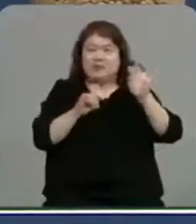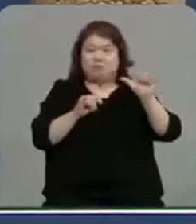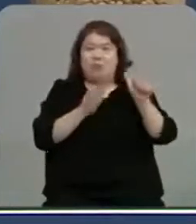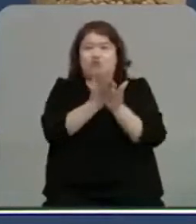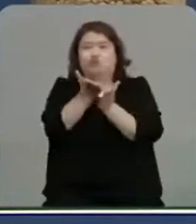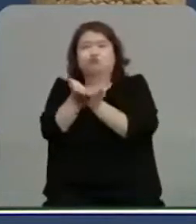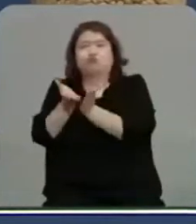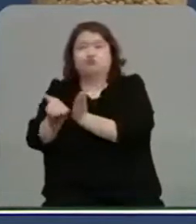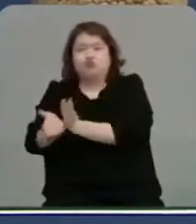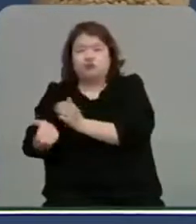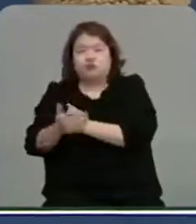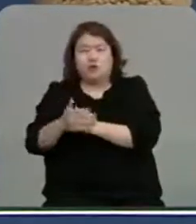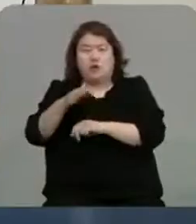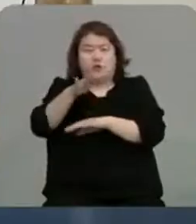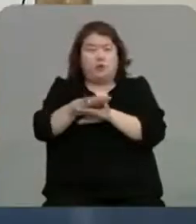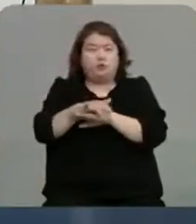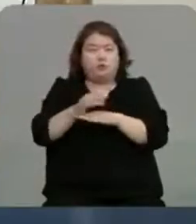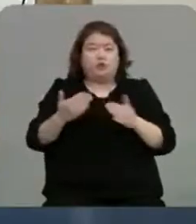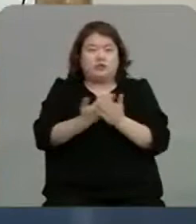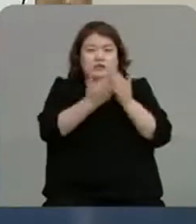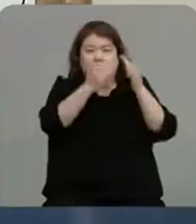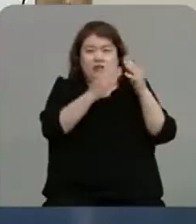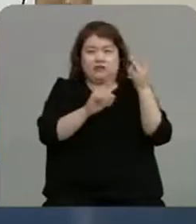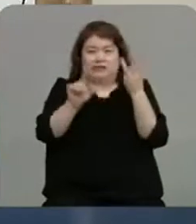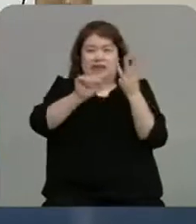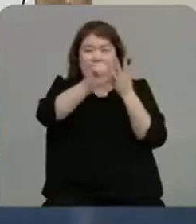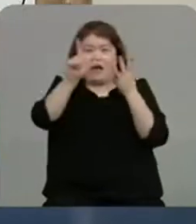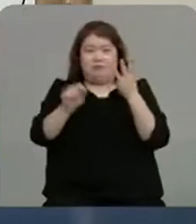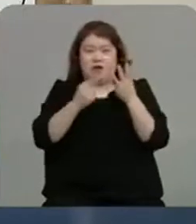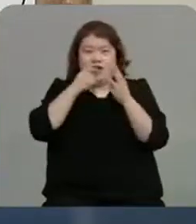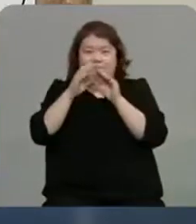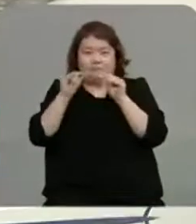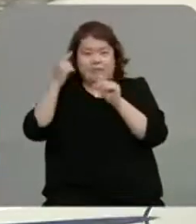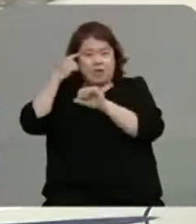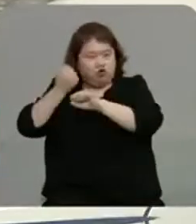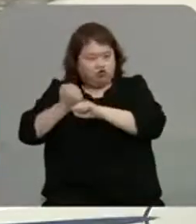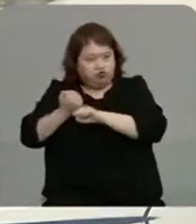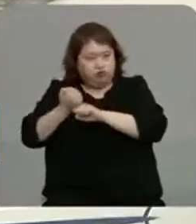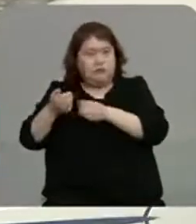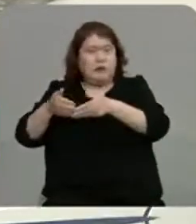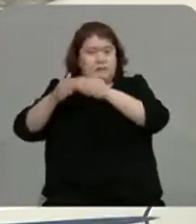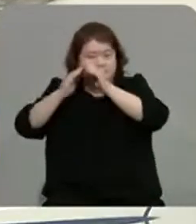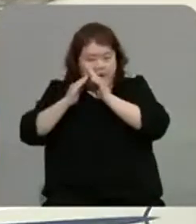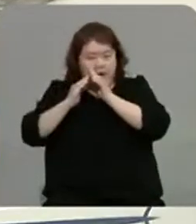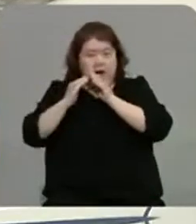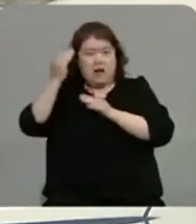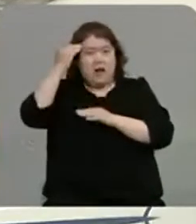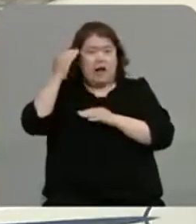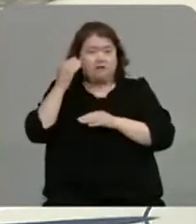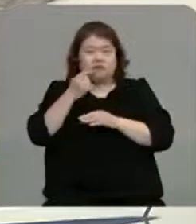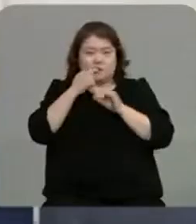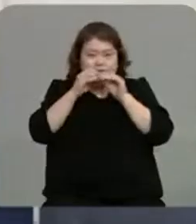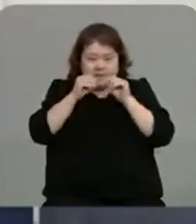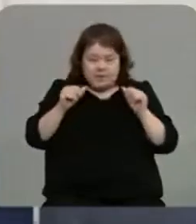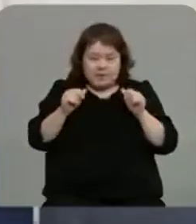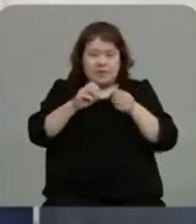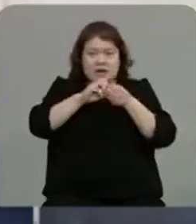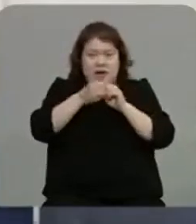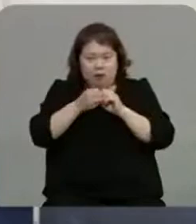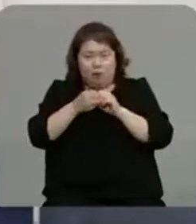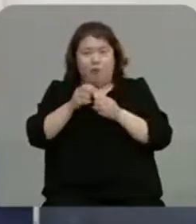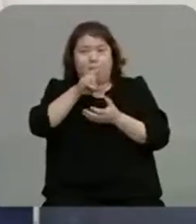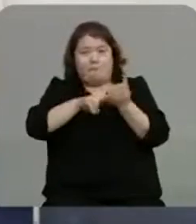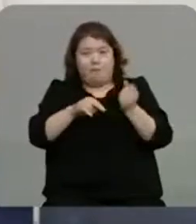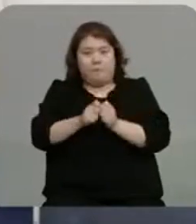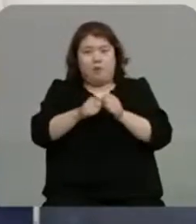45개. 농촌진흥청은 지난 3월 밀 연구동을 신설해 우리 밀 품종 개량과 가공, 판로 확보